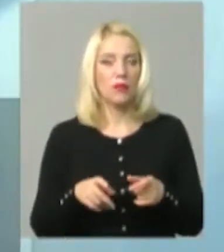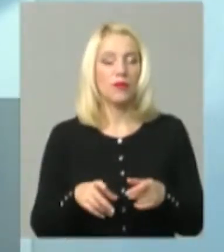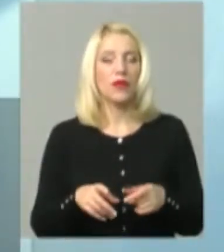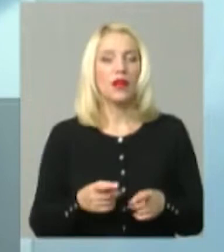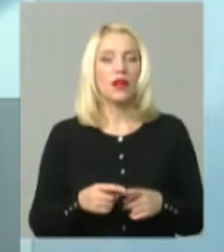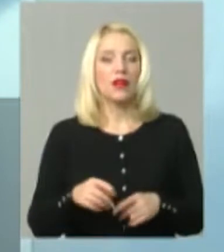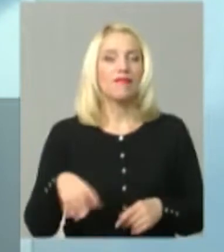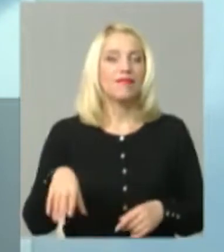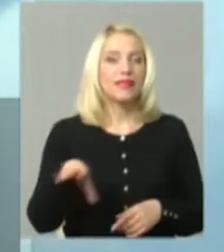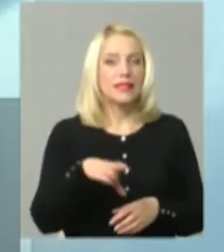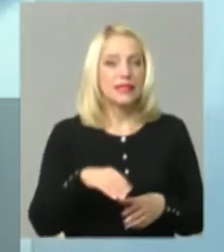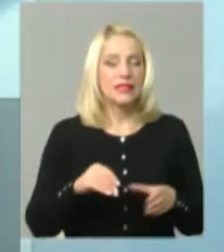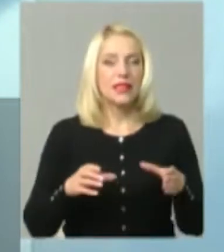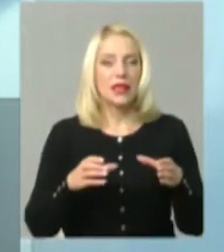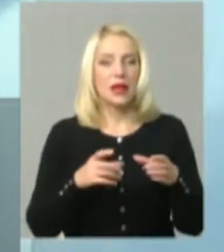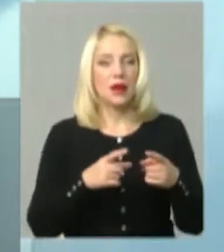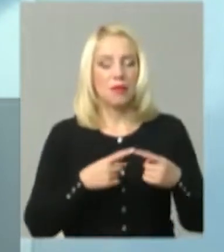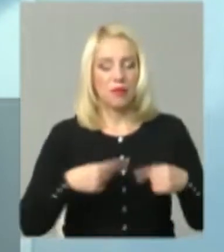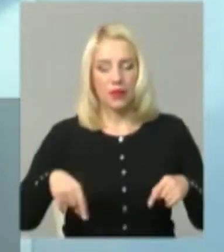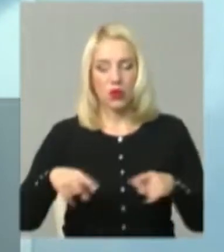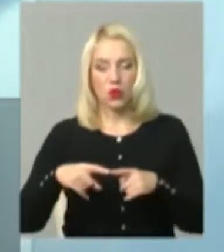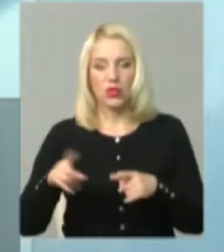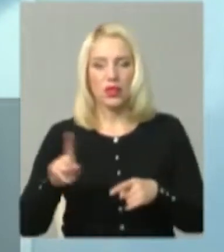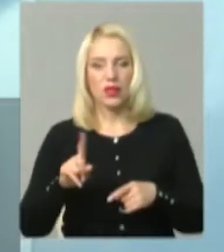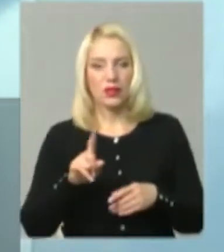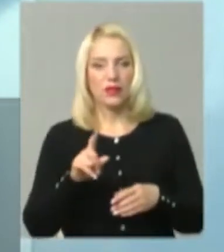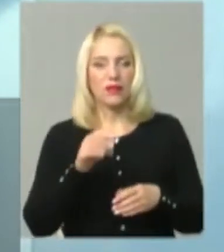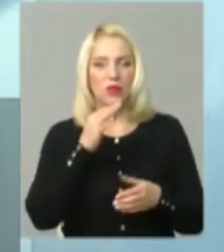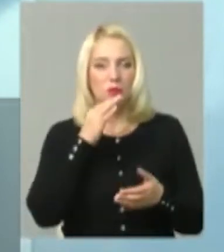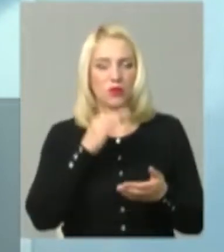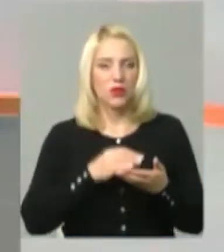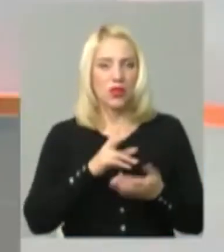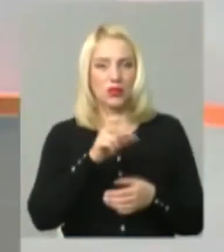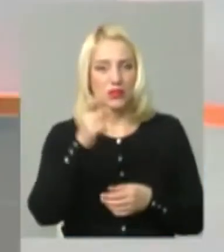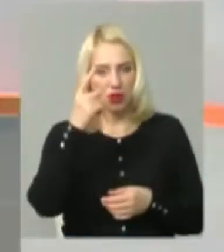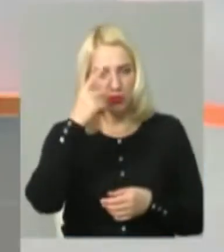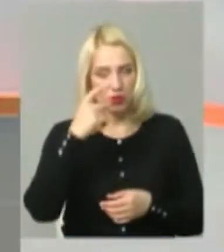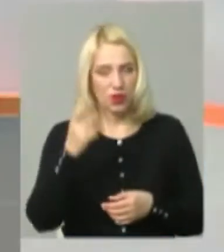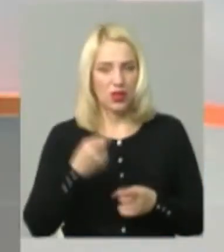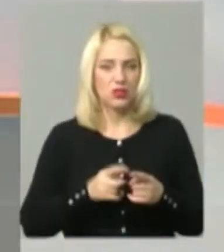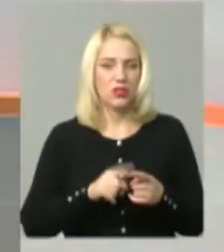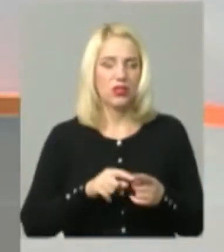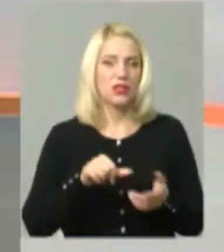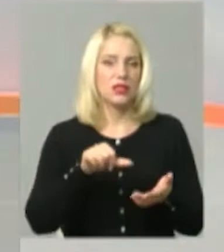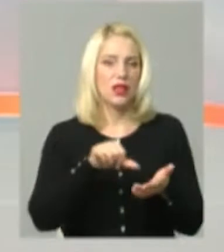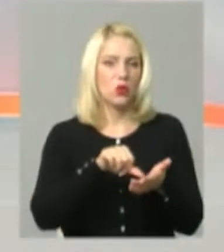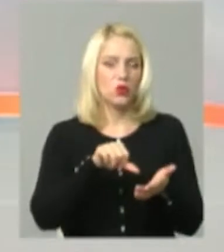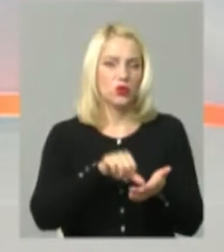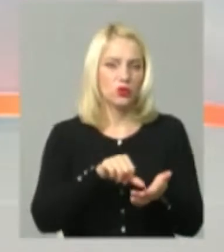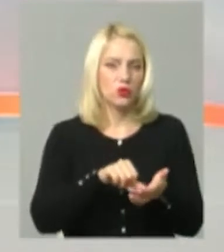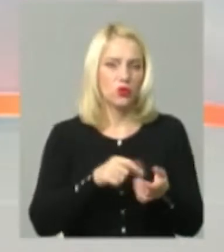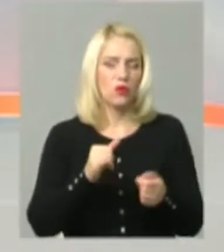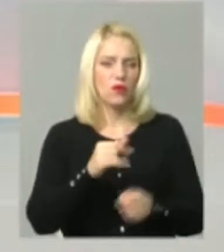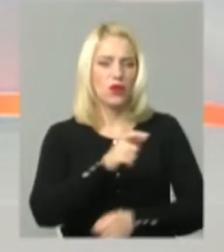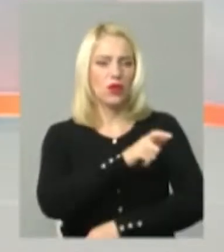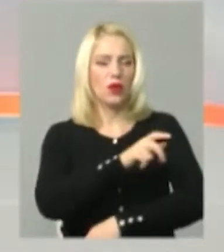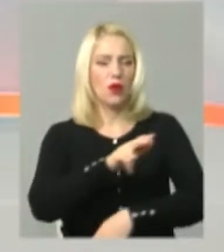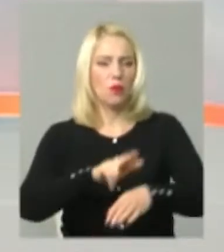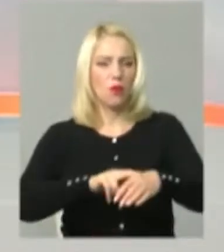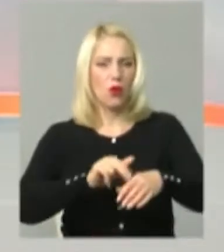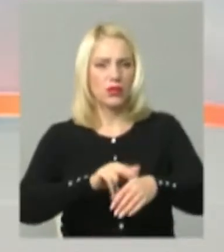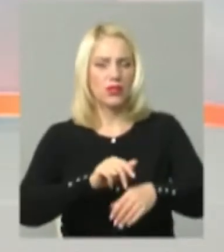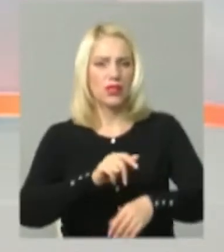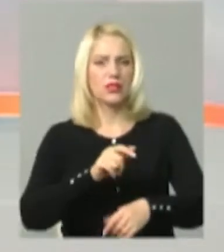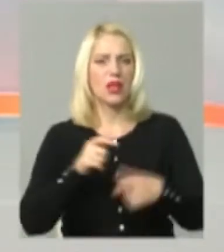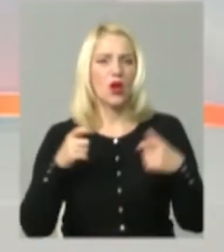Разом з тим, всі підрозділи, які відповідають за превенцію, тобто попередження, а це і дільничні офіцери поліції, і поліцейські офіцери